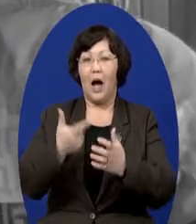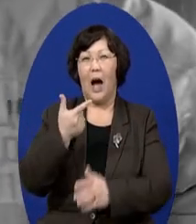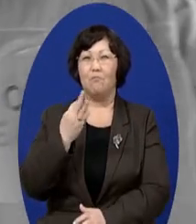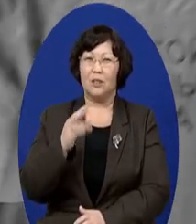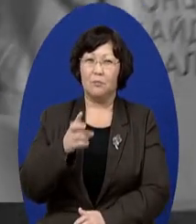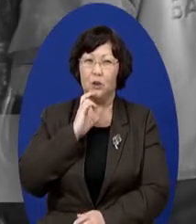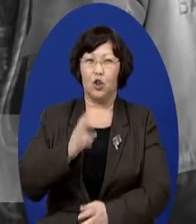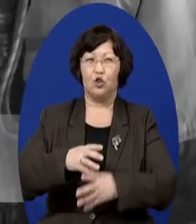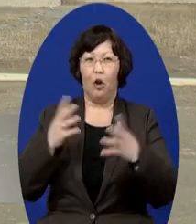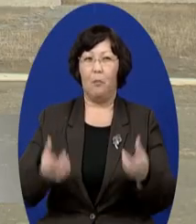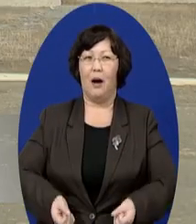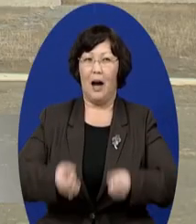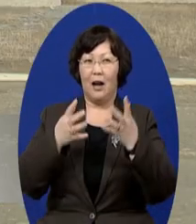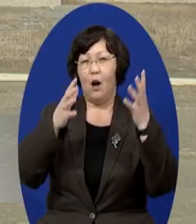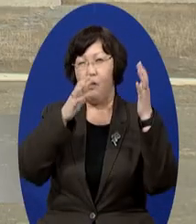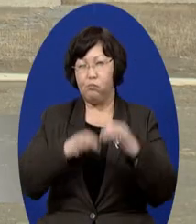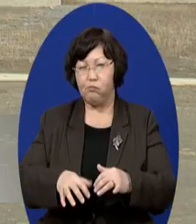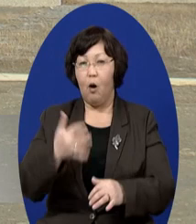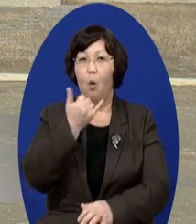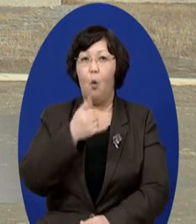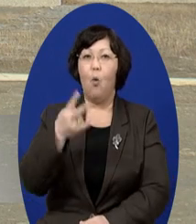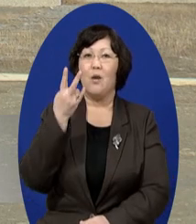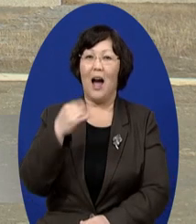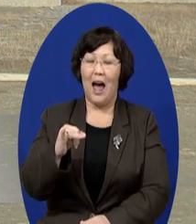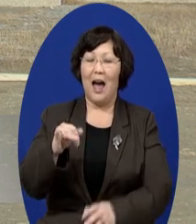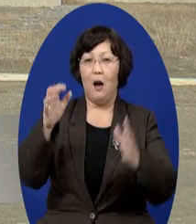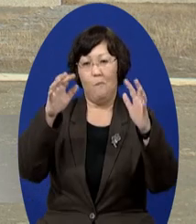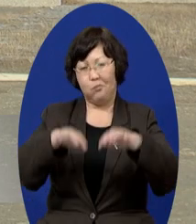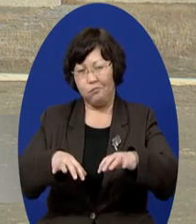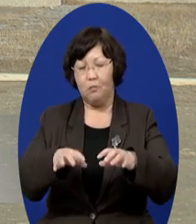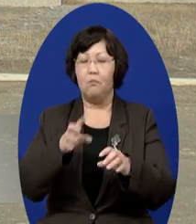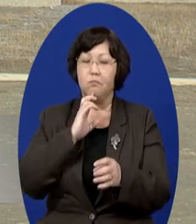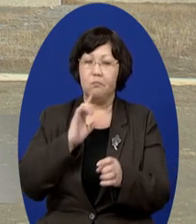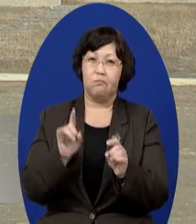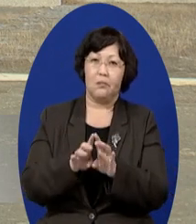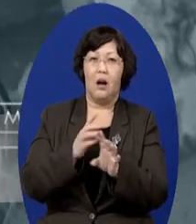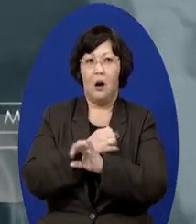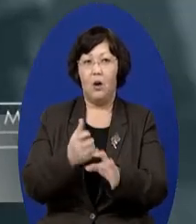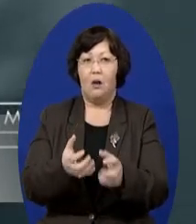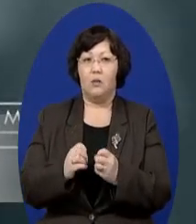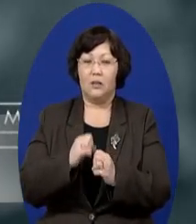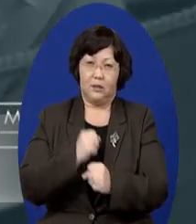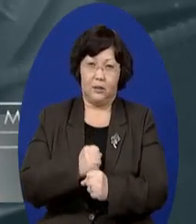осол тэр Муранг уурхай осол тэр дээр бол одоо бас ажилдаг.